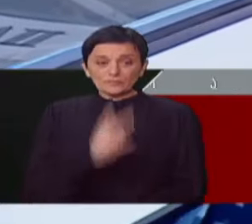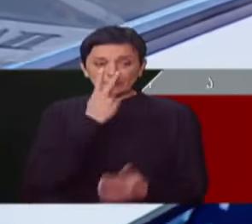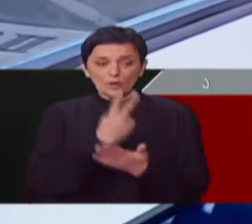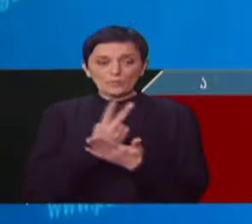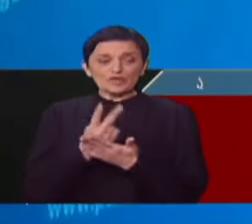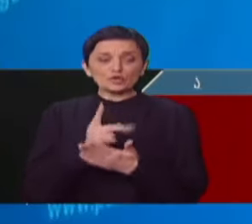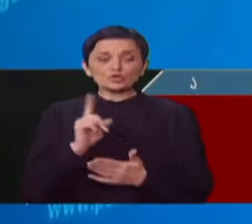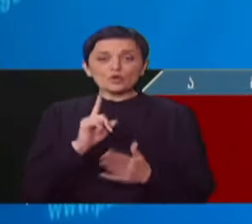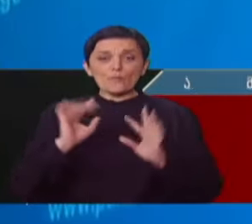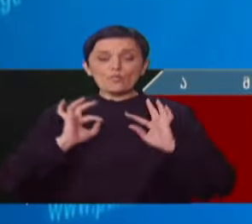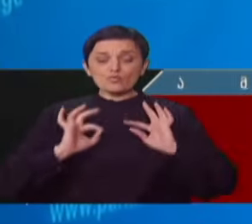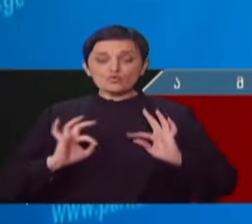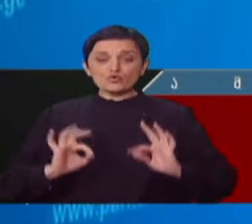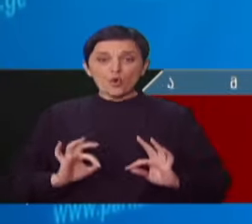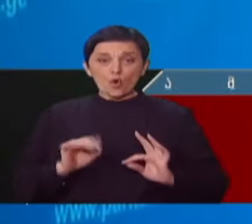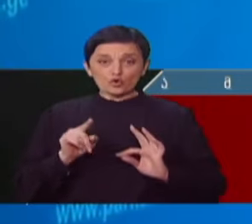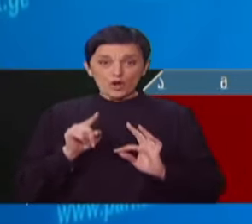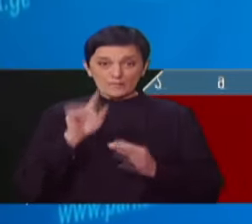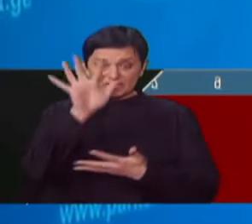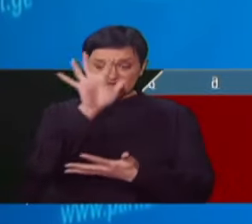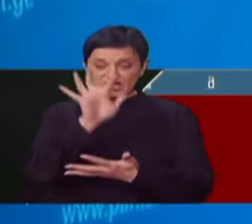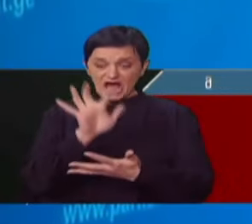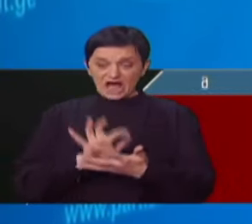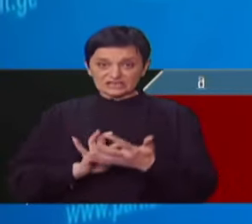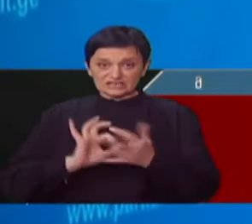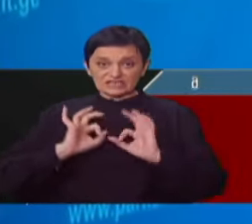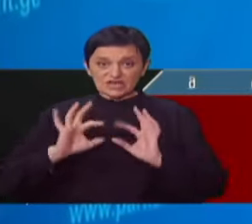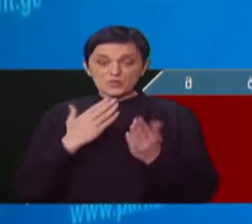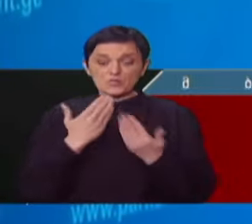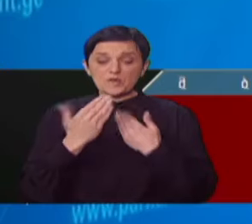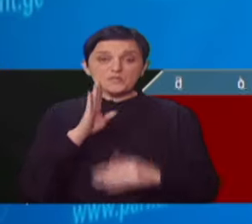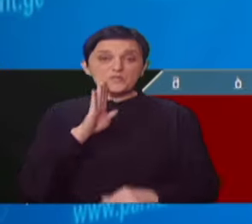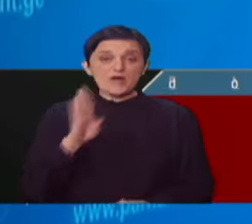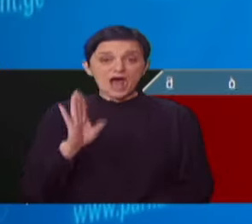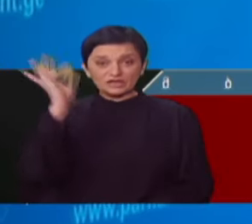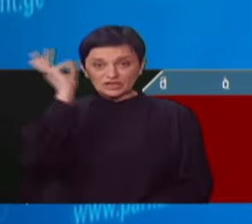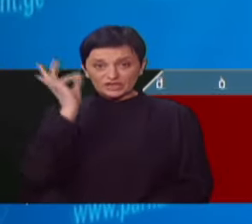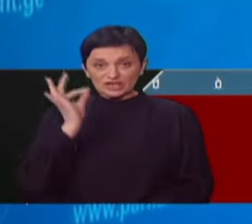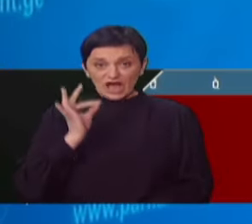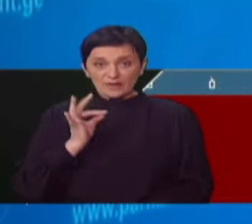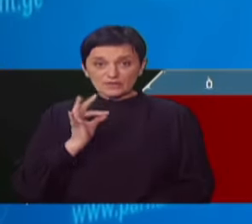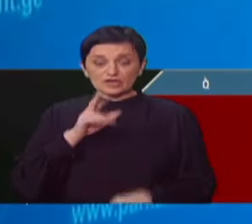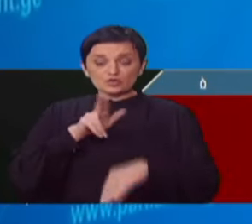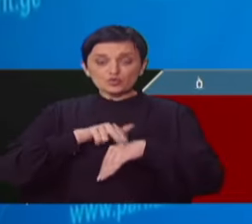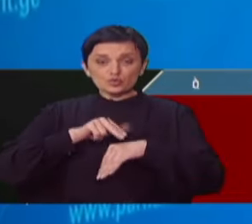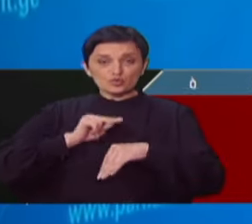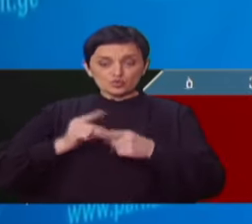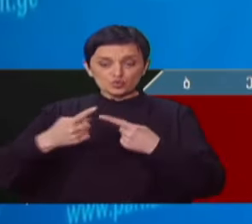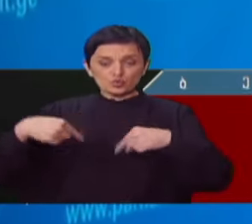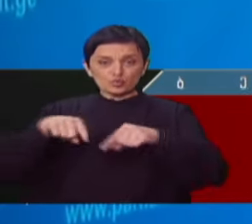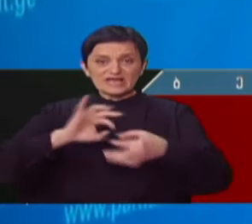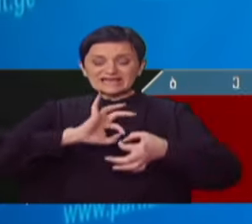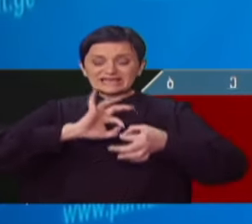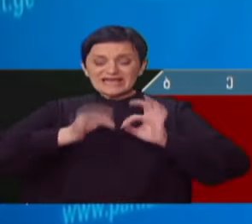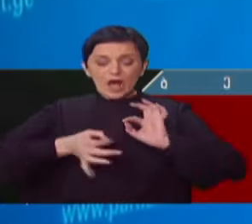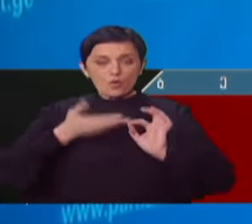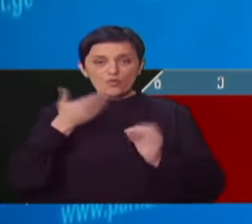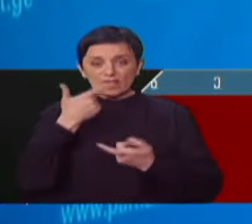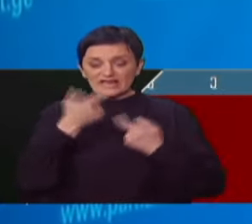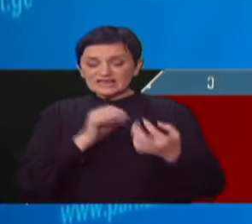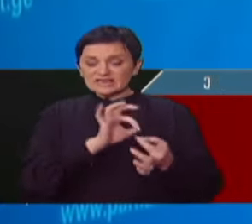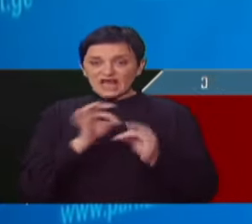მიუხედავად იმისა, რომ პროკურატურის მიმართვაში და განცხადებაში, რომელთაც ის მიმართავს ბელგიის და გერმანიის ძალოვან უწყებებს, არ არის დაკონკრეტებული დეტალები,